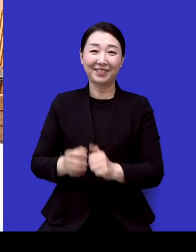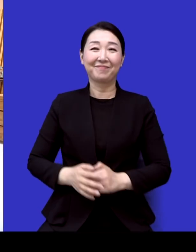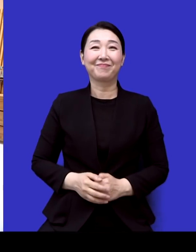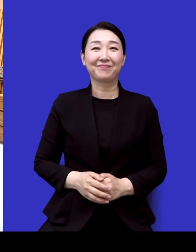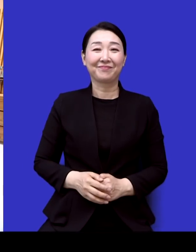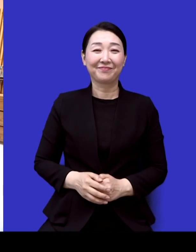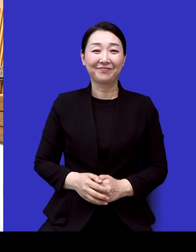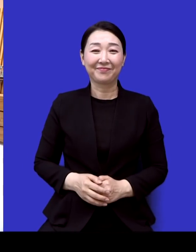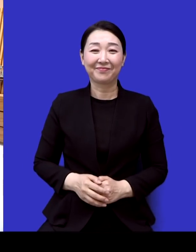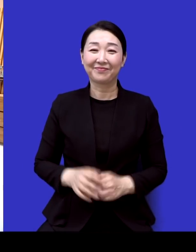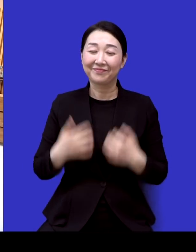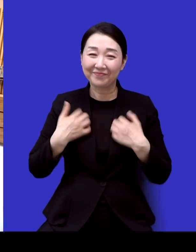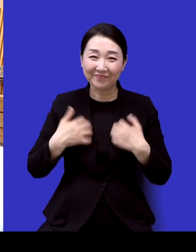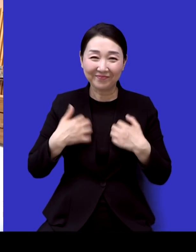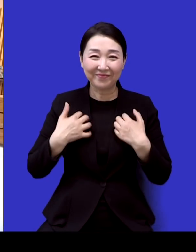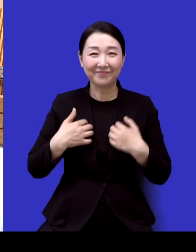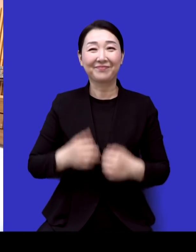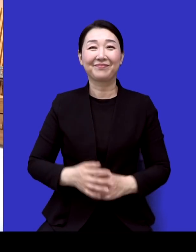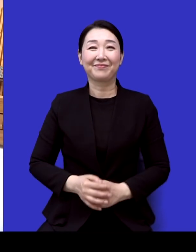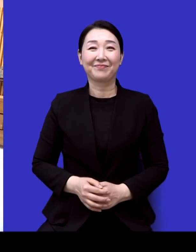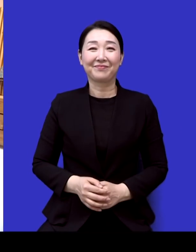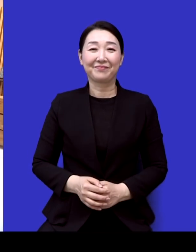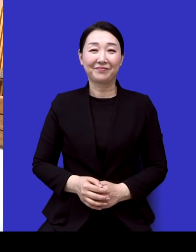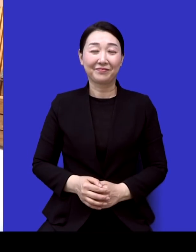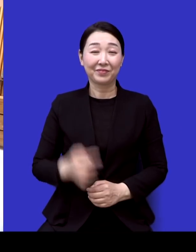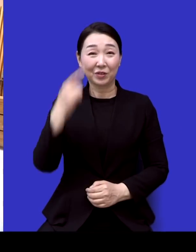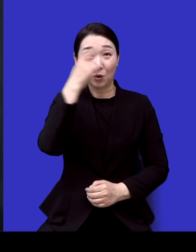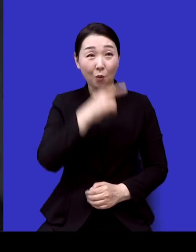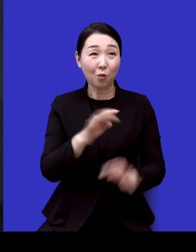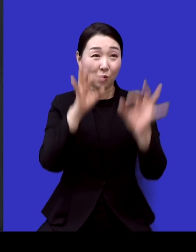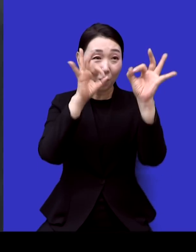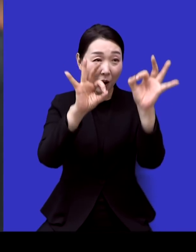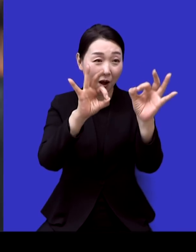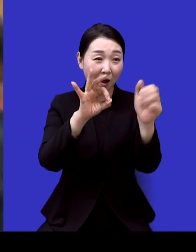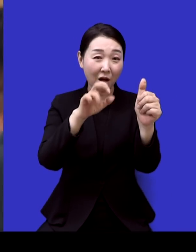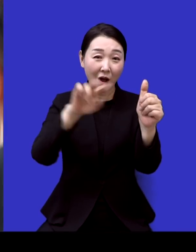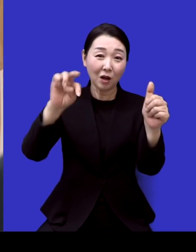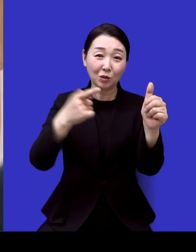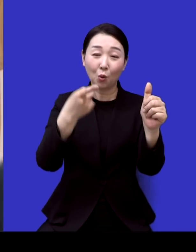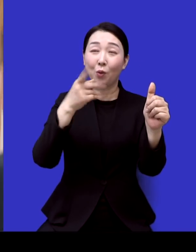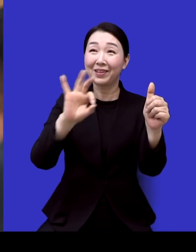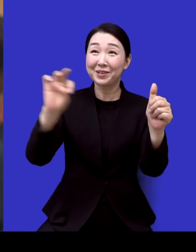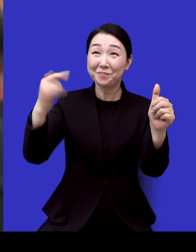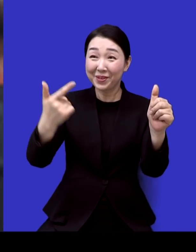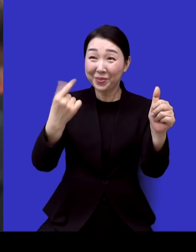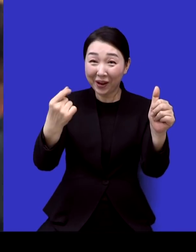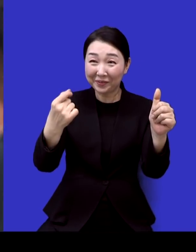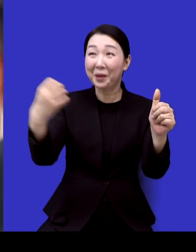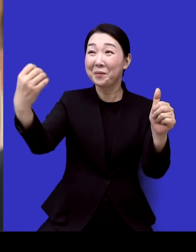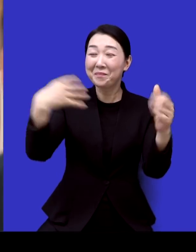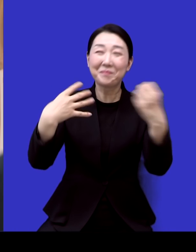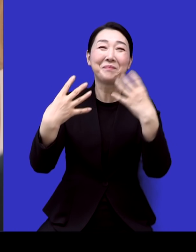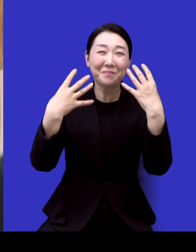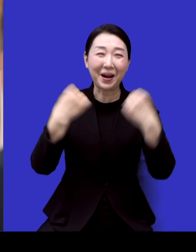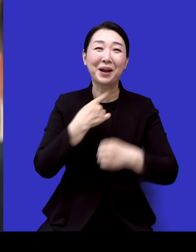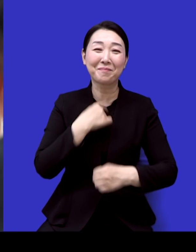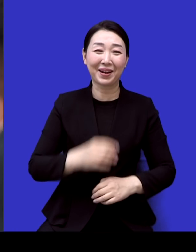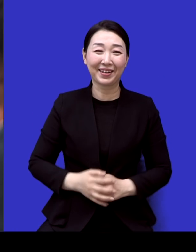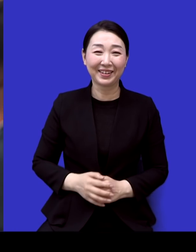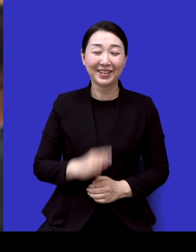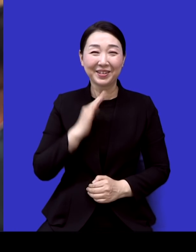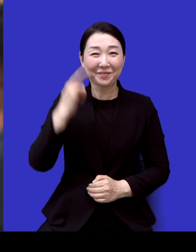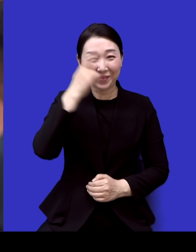안녕하세요. 반갑습니다. 안녕하세요. 손흥민 씨가 오신 줄 알았어요. 많이 듣습니다. 그런 얘기. 네. 정말